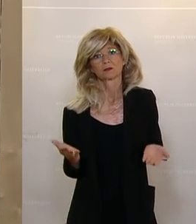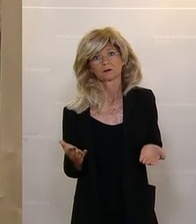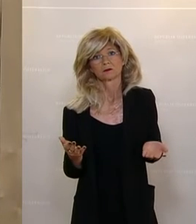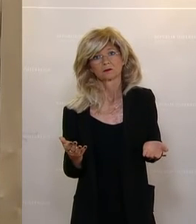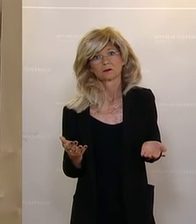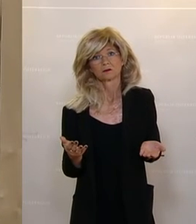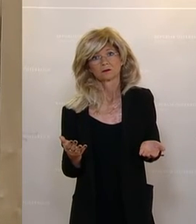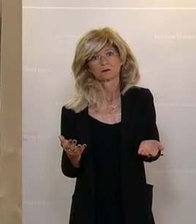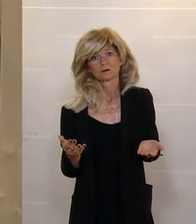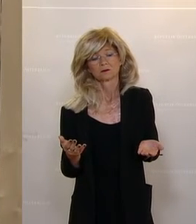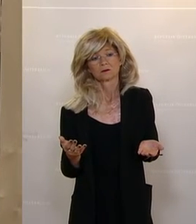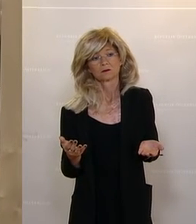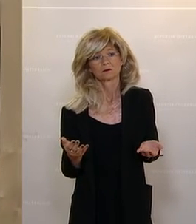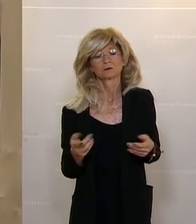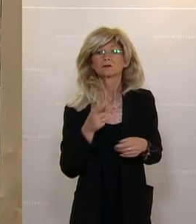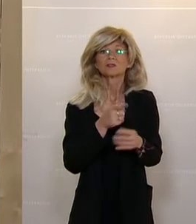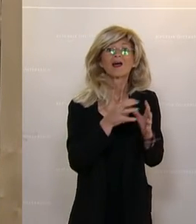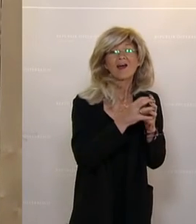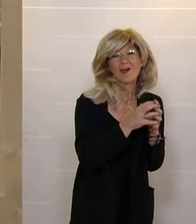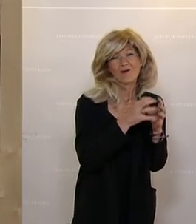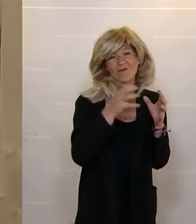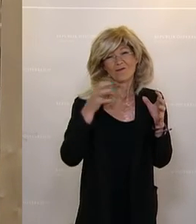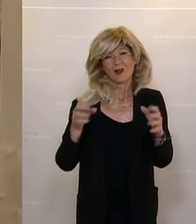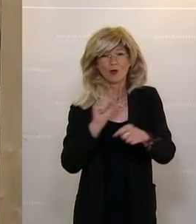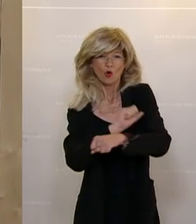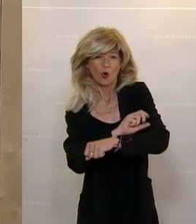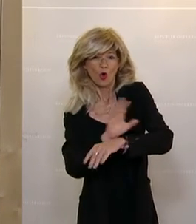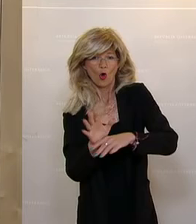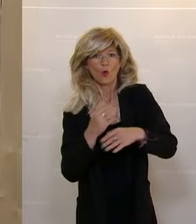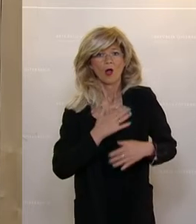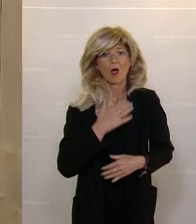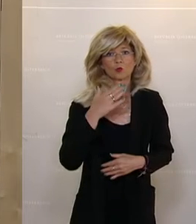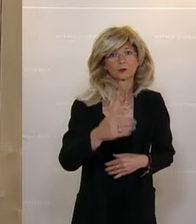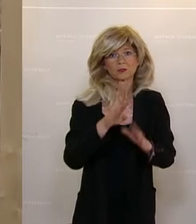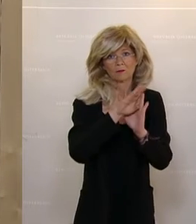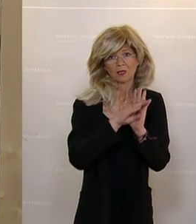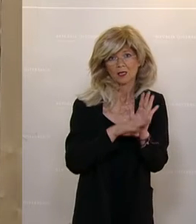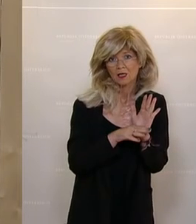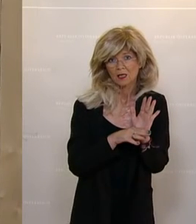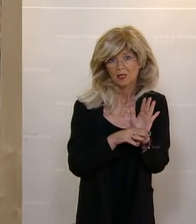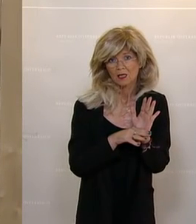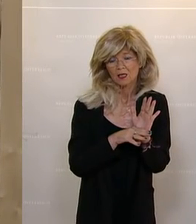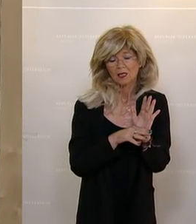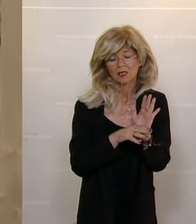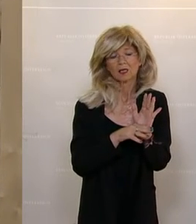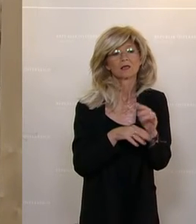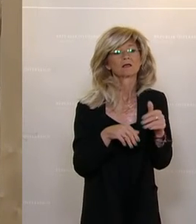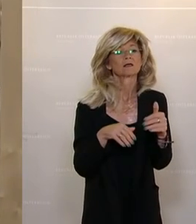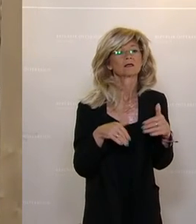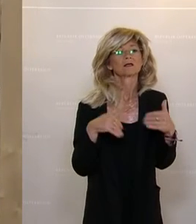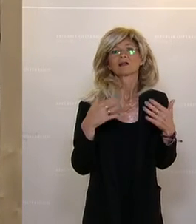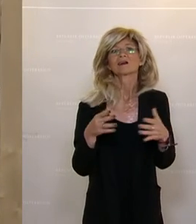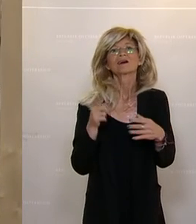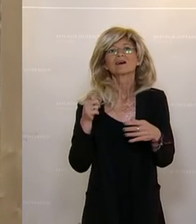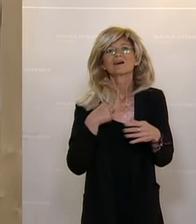Antwort, dass die Verlängerung der Corona-Ausnahmeregelungen jetzt auf das nächste Schuljahr erstreckt werden, kann es ja wohl nicht